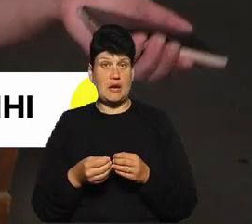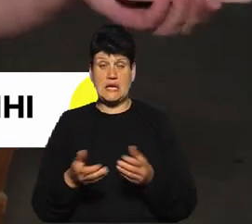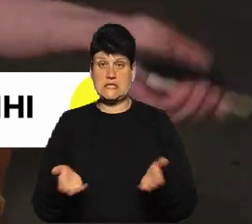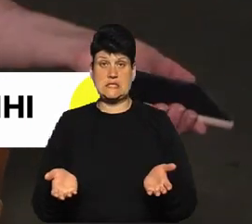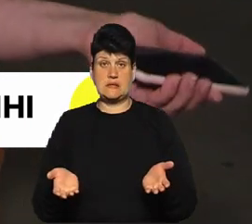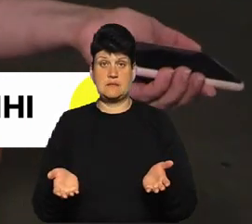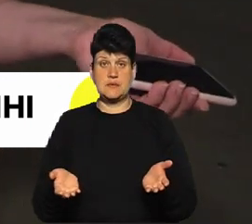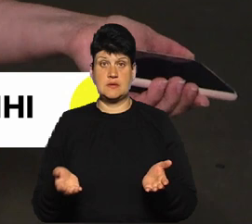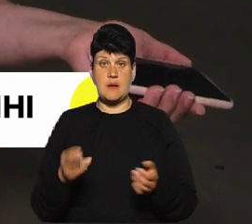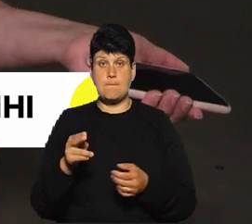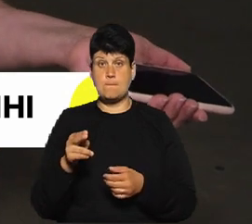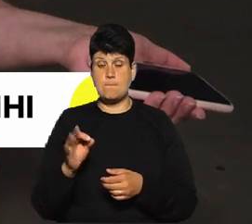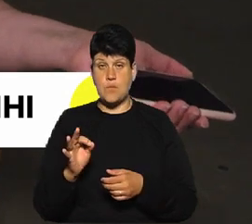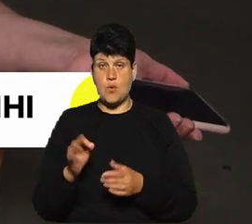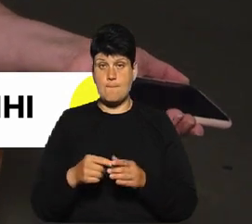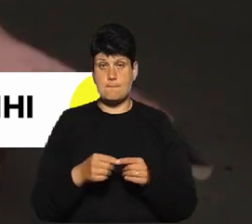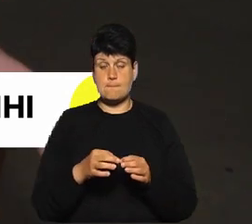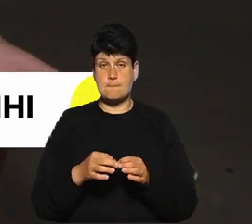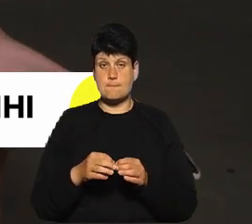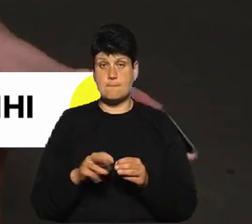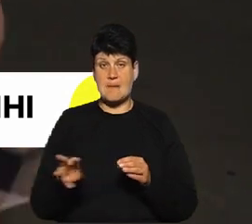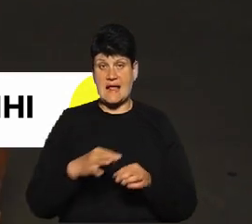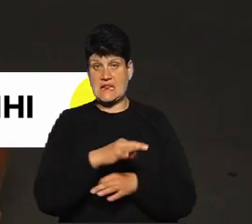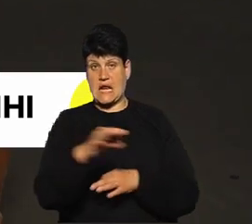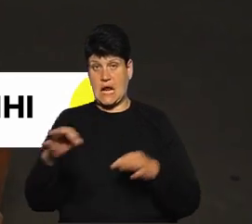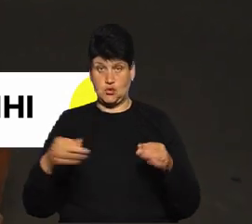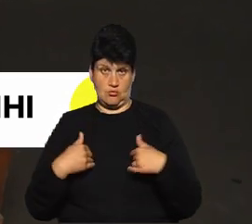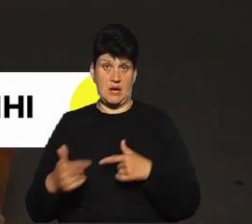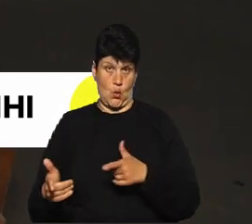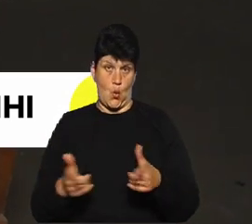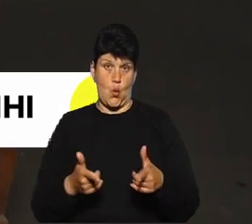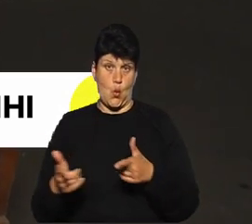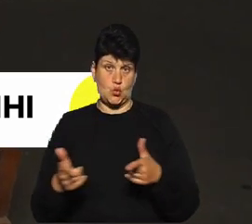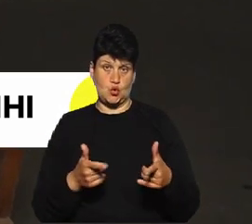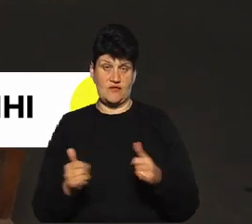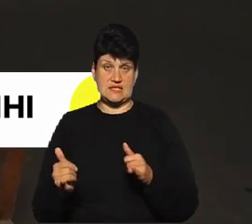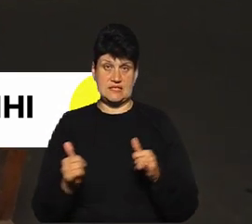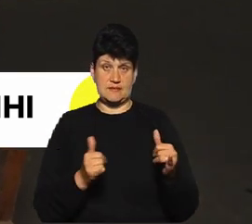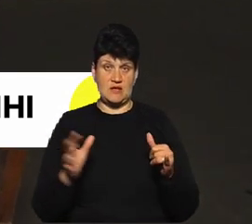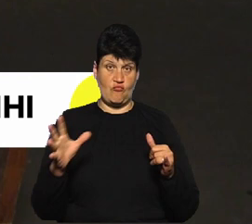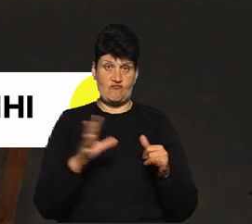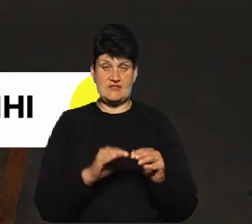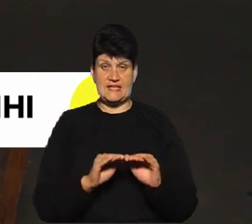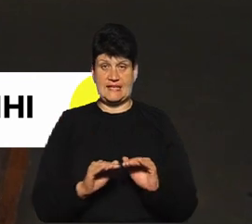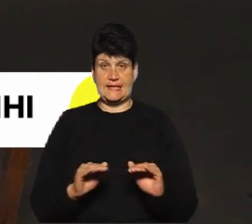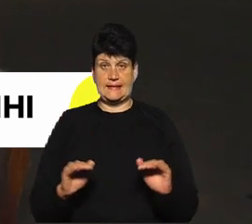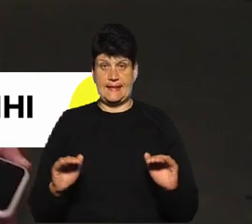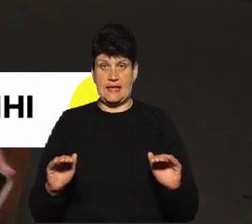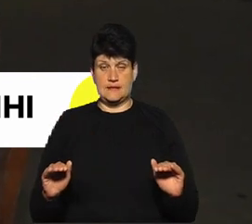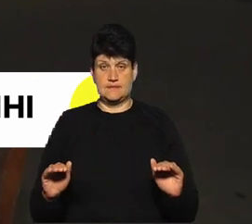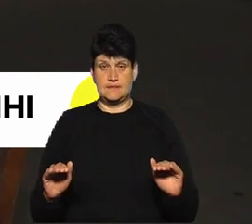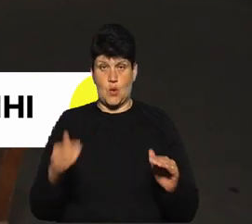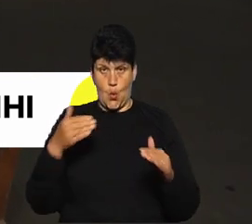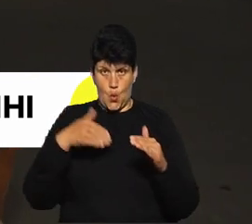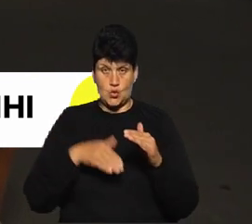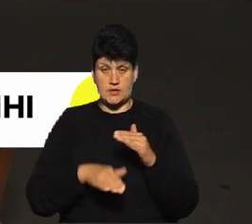по метражу ми готові забезпечити усіх дітей укриттям під